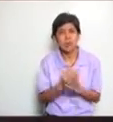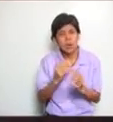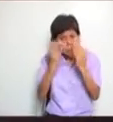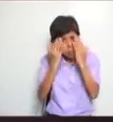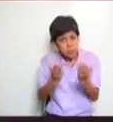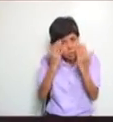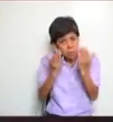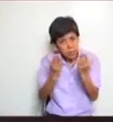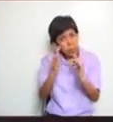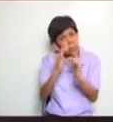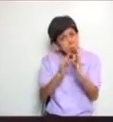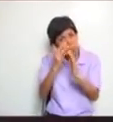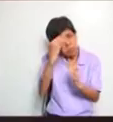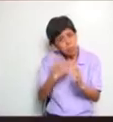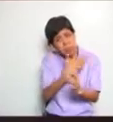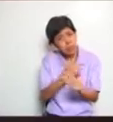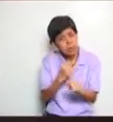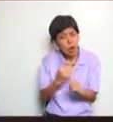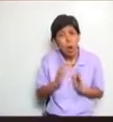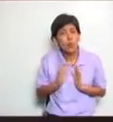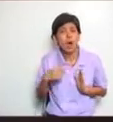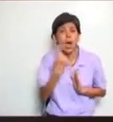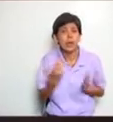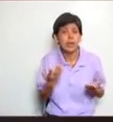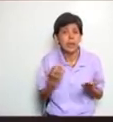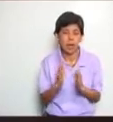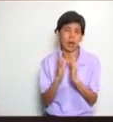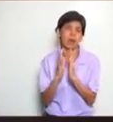แต่ถเปมุสลิ เปคสละ เรามีลูกด ขอบคณใครครัผม